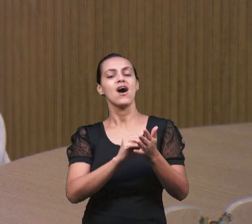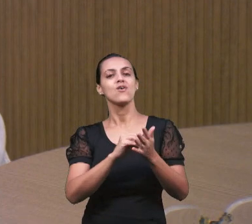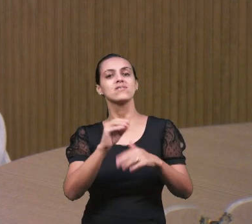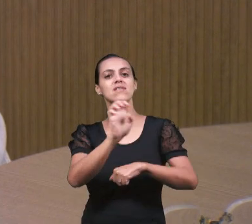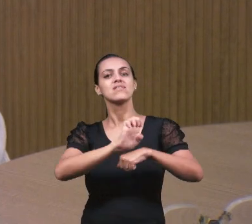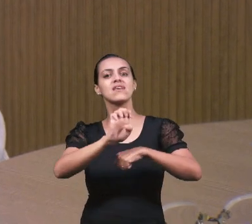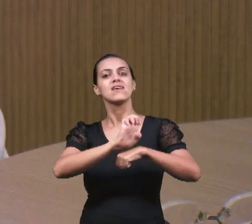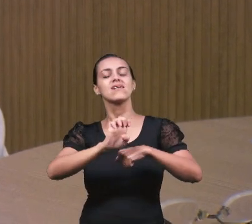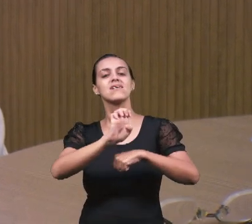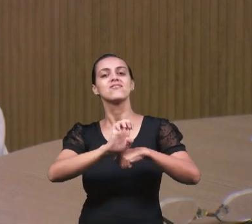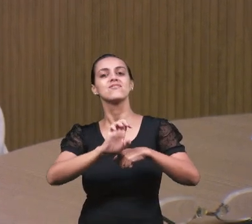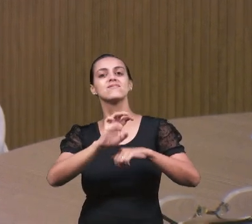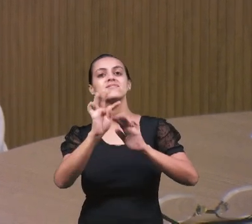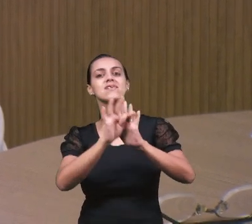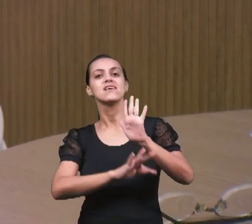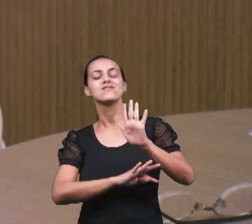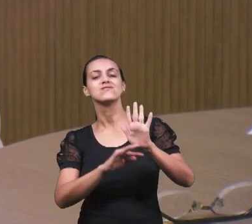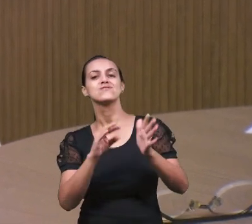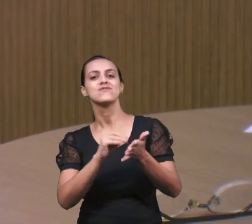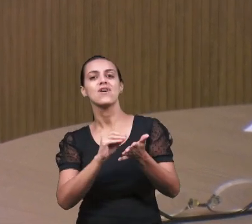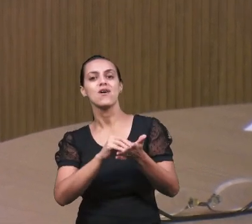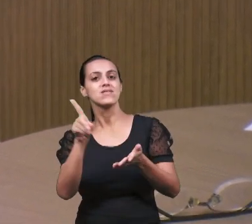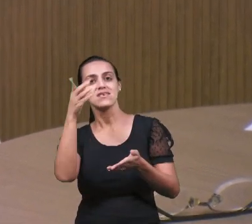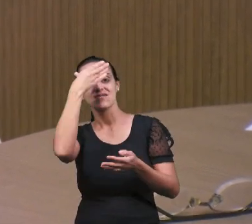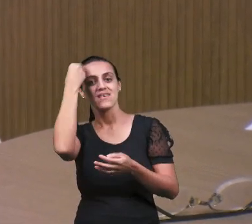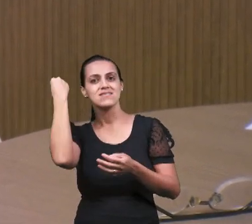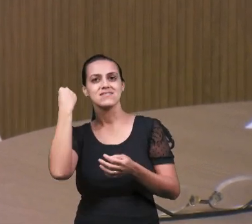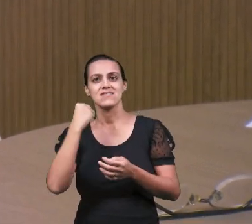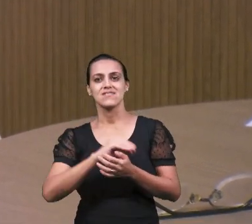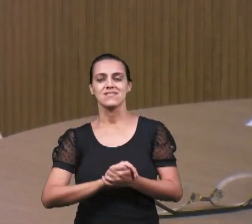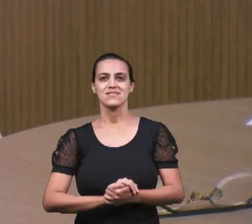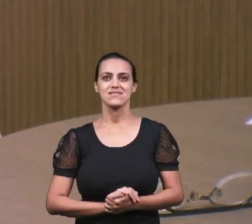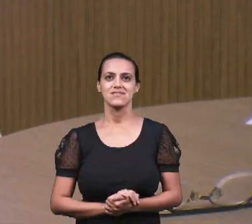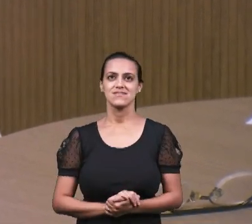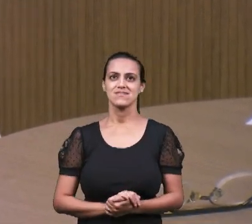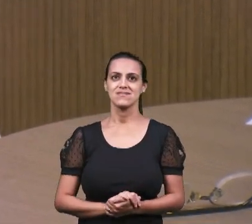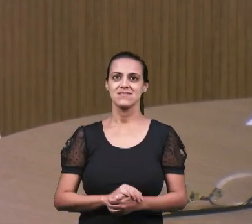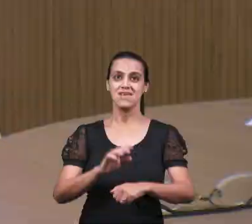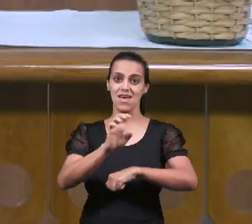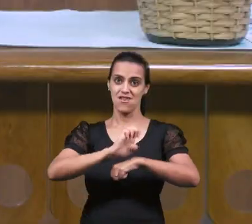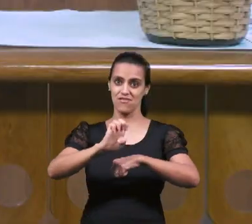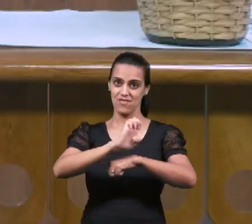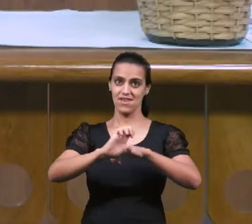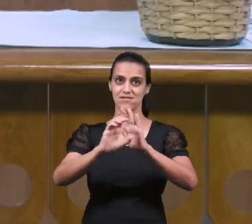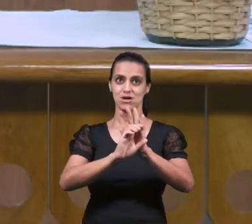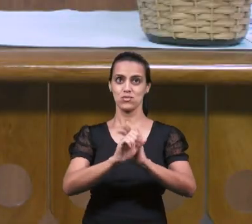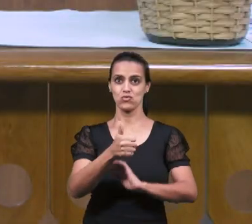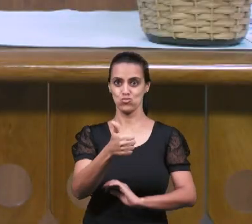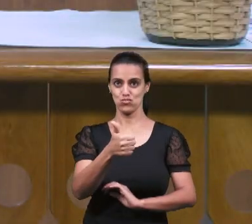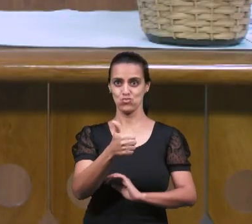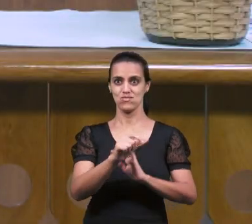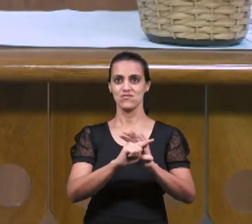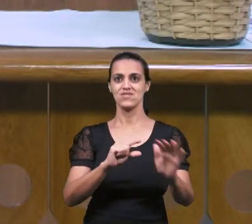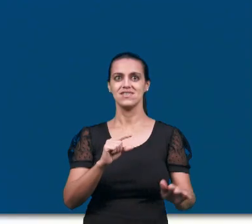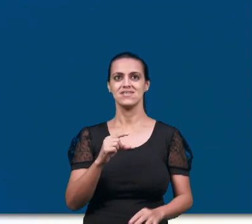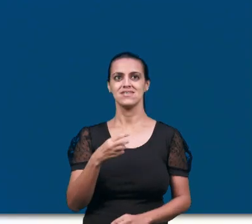Éphésiens. Est-ce que vous avez mis Éphésiens? Si, c'est au début. On a mis au début. Oui, voilà.